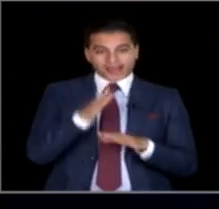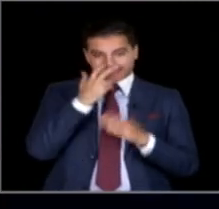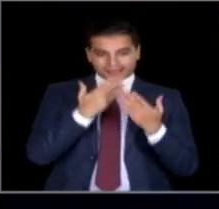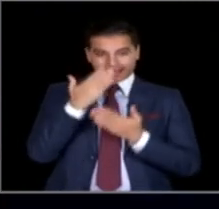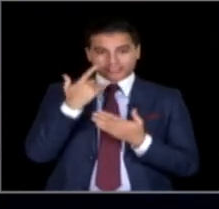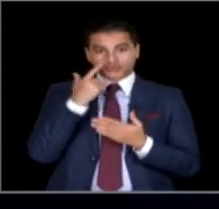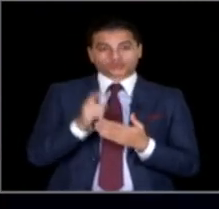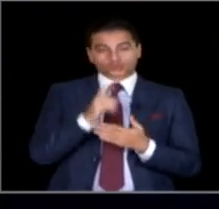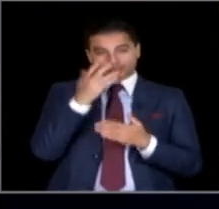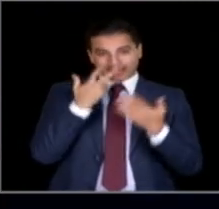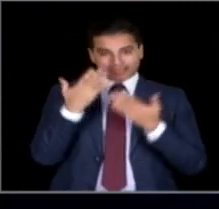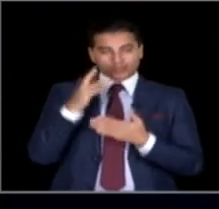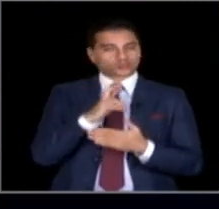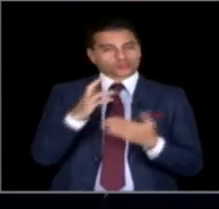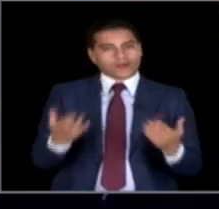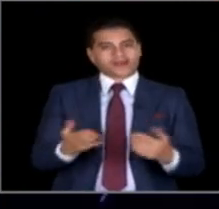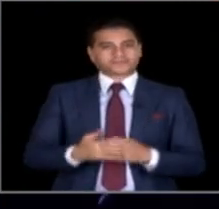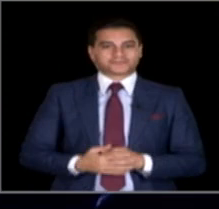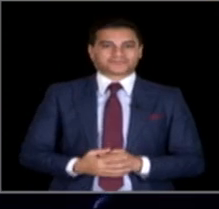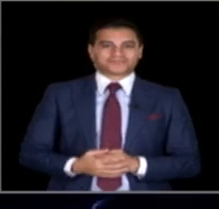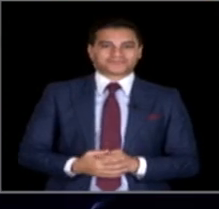التاريخ. تاريخ والسؤال.